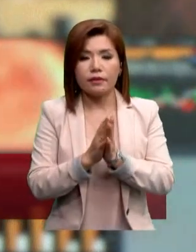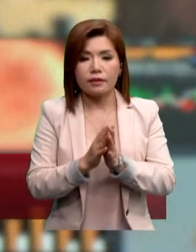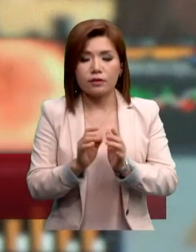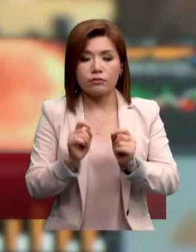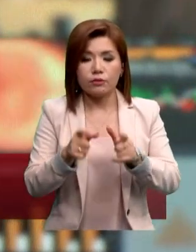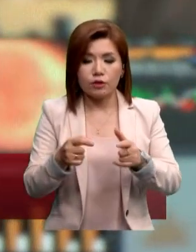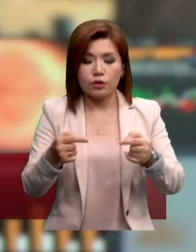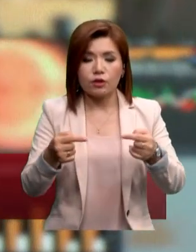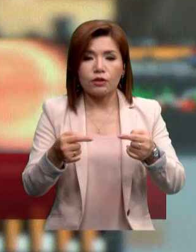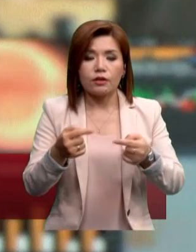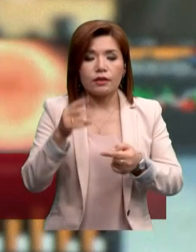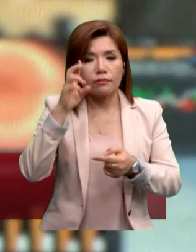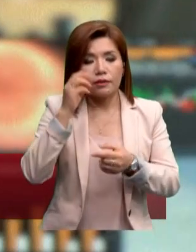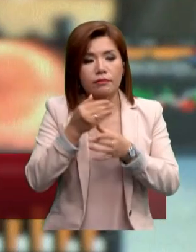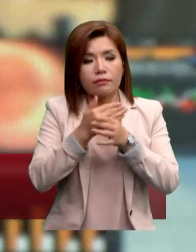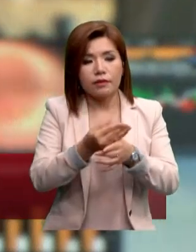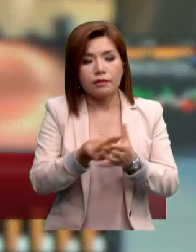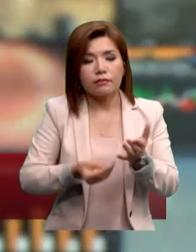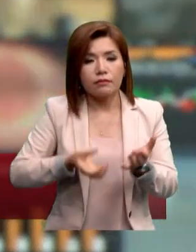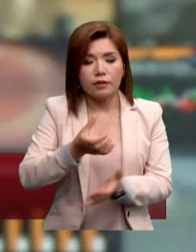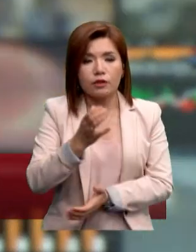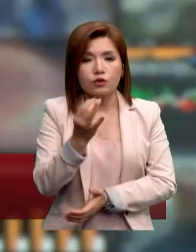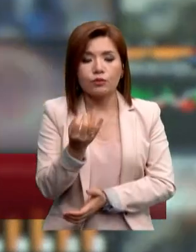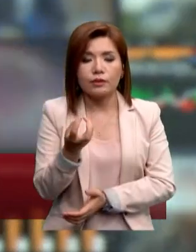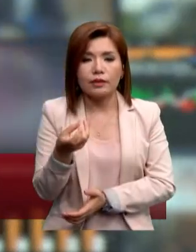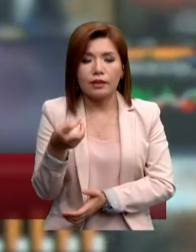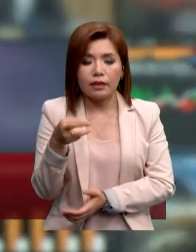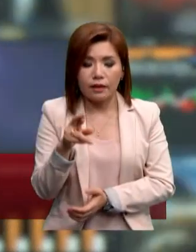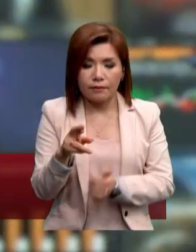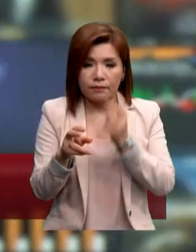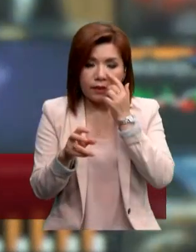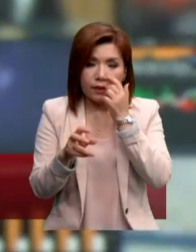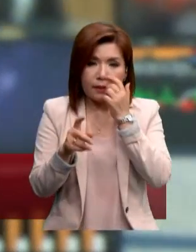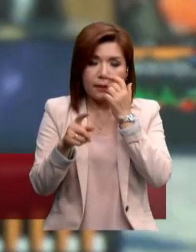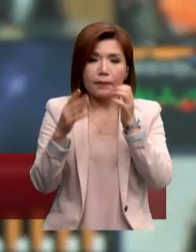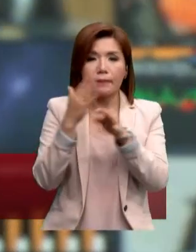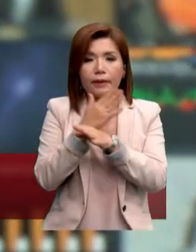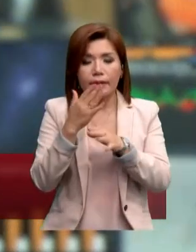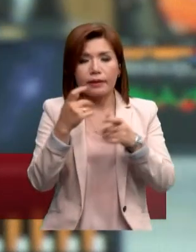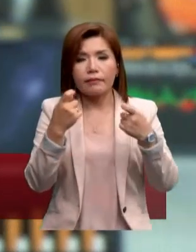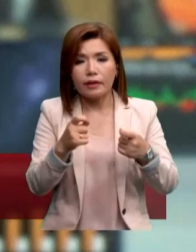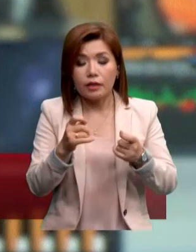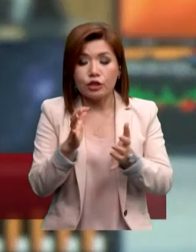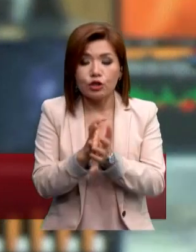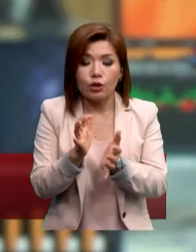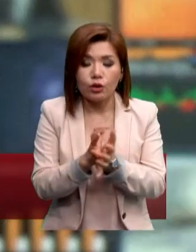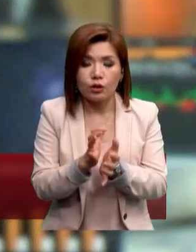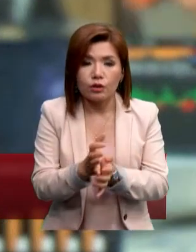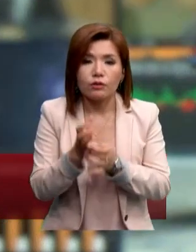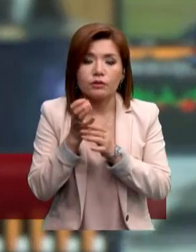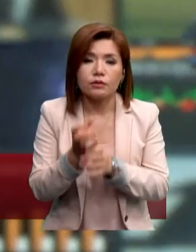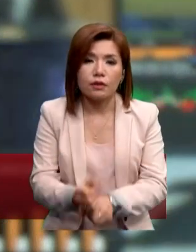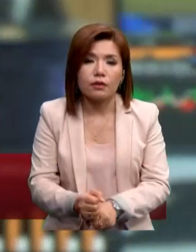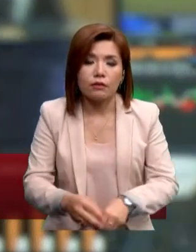внедрить точечные субсидии и управление отходами на местах первичного образования. От климата на рынке мусора зависит и сокращение